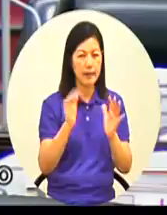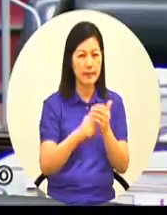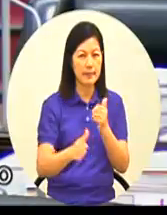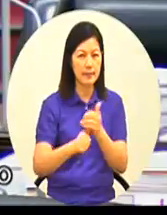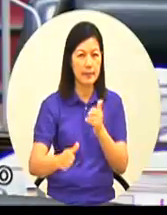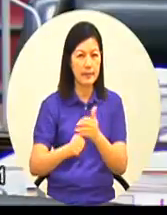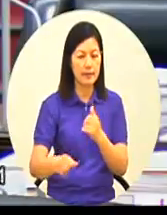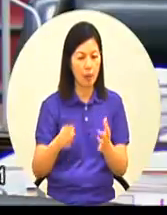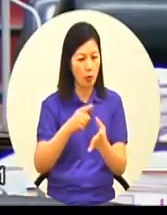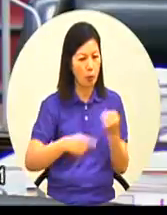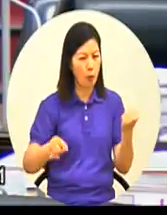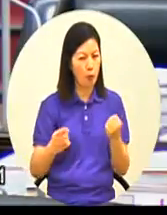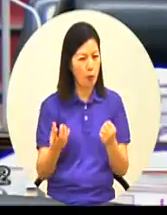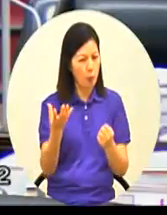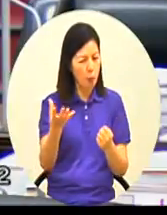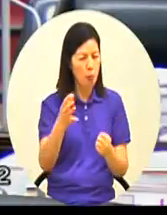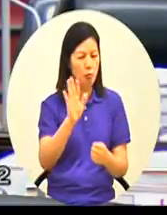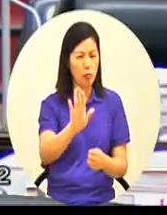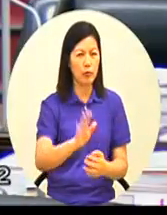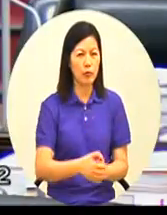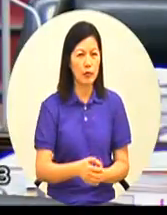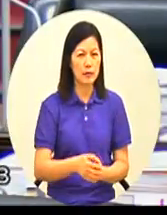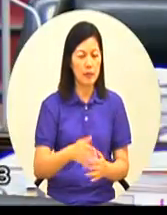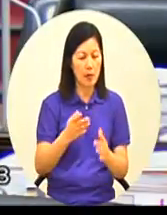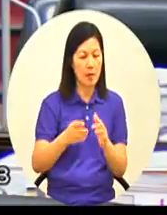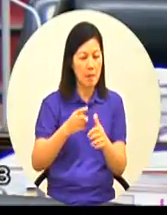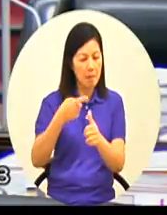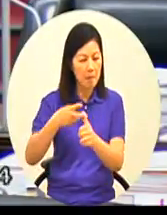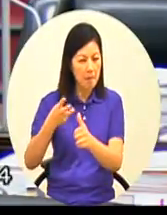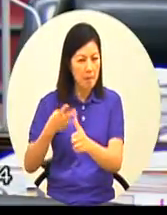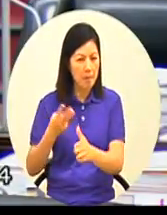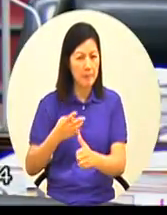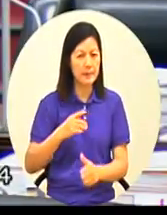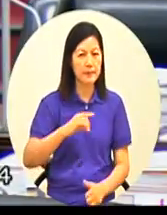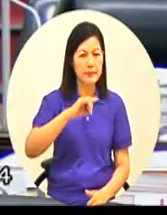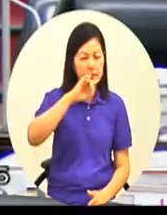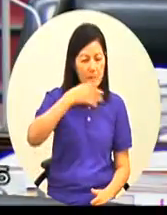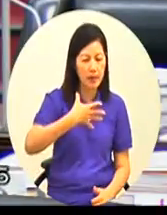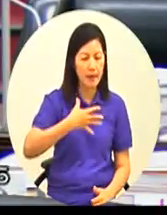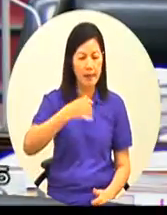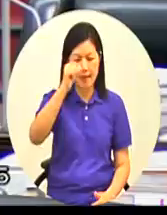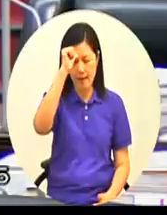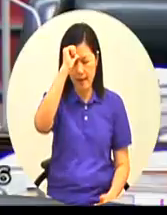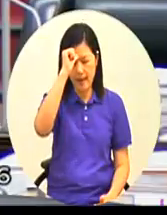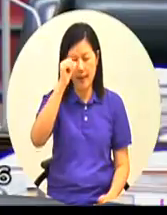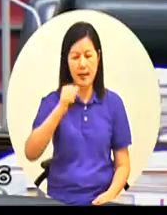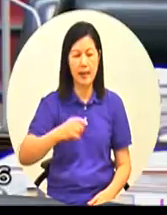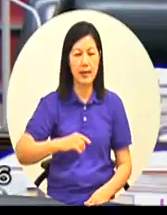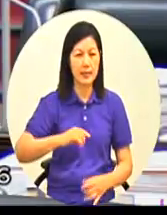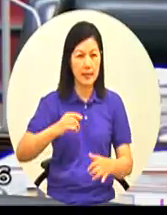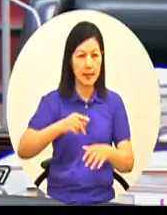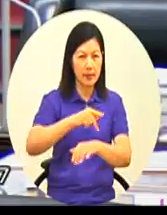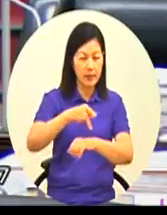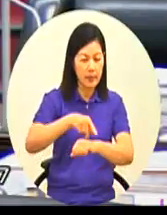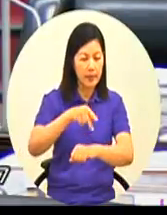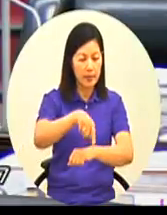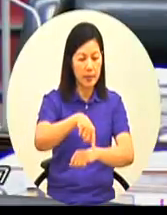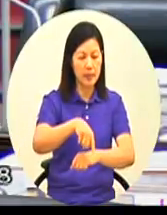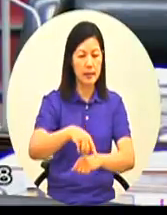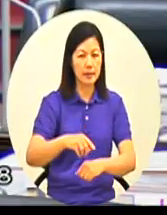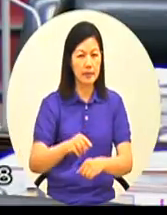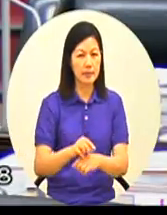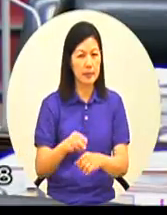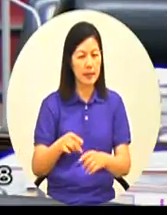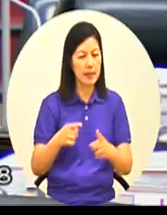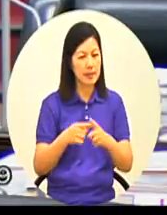数目都非常的可观，而且排行前三名的是越南、跟印尼、跟菲律宾，所以我们如何去开发它的人力